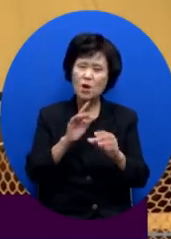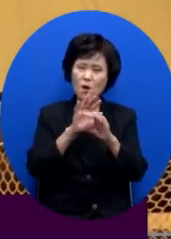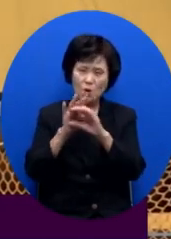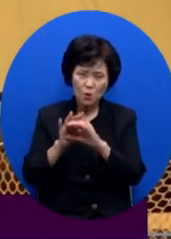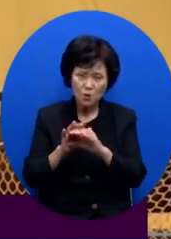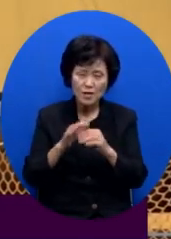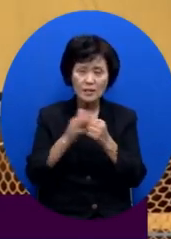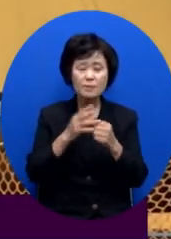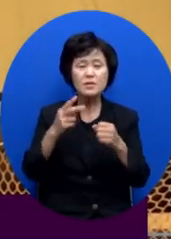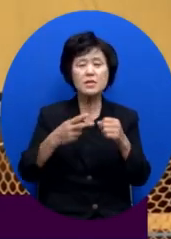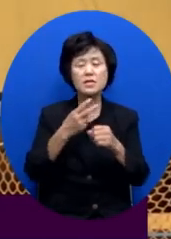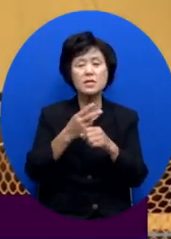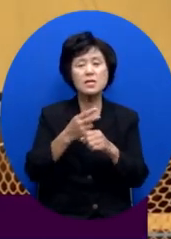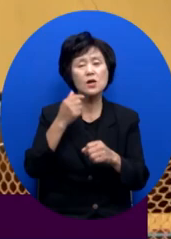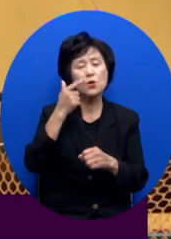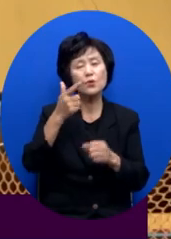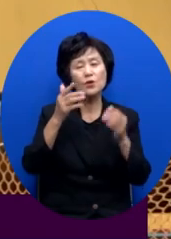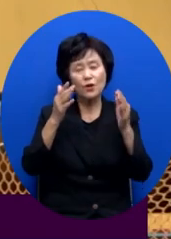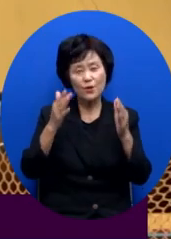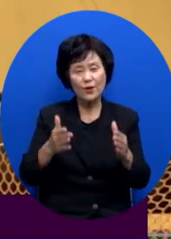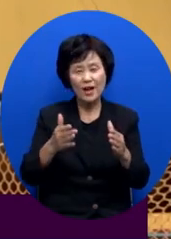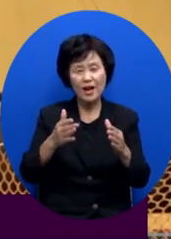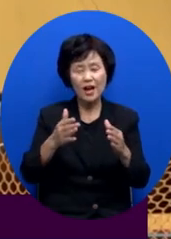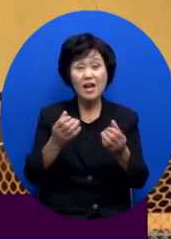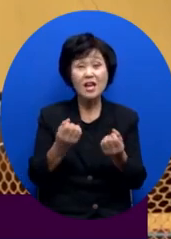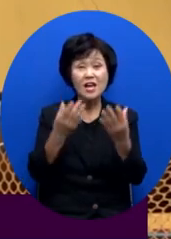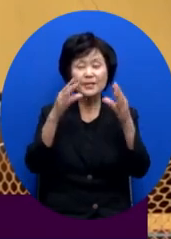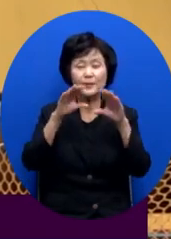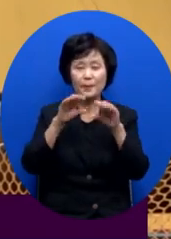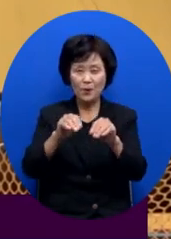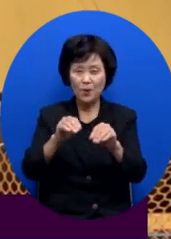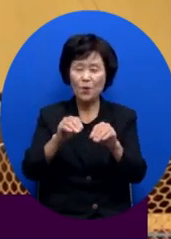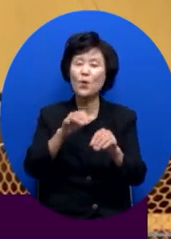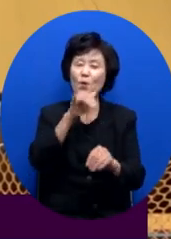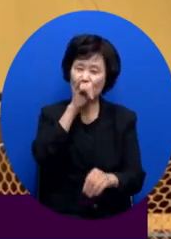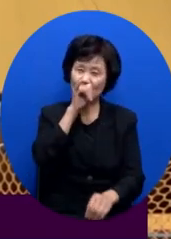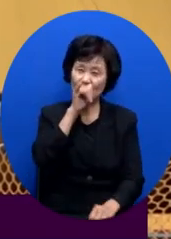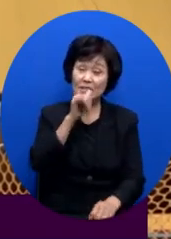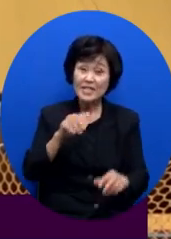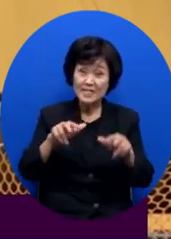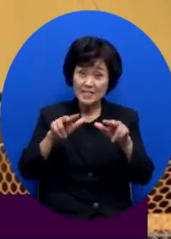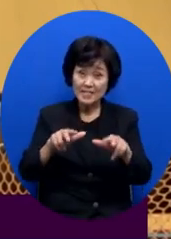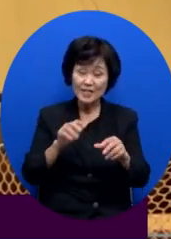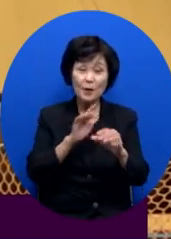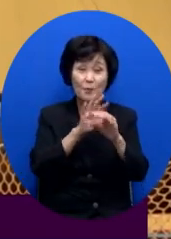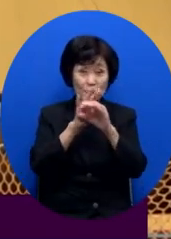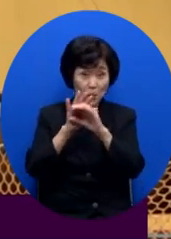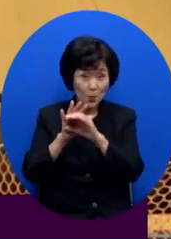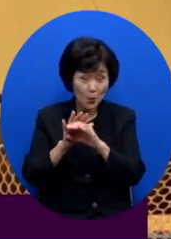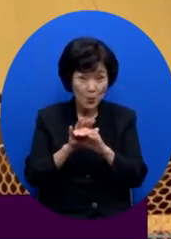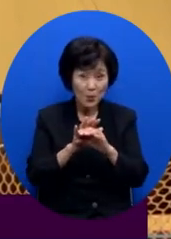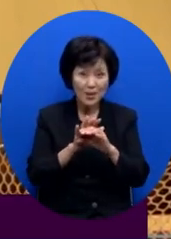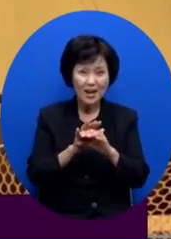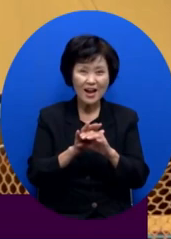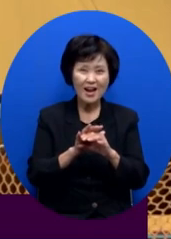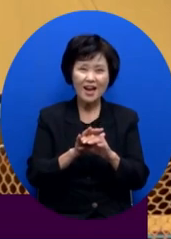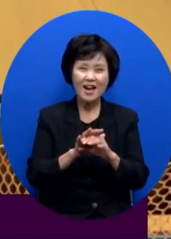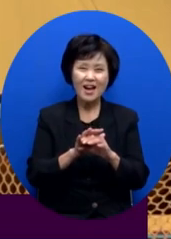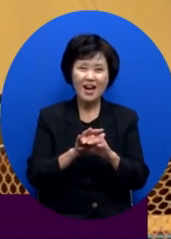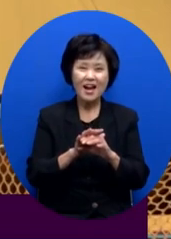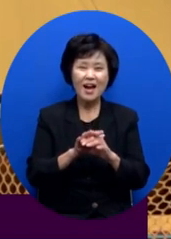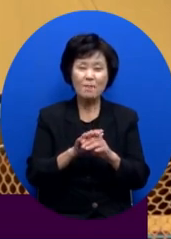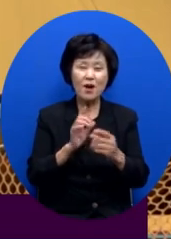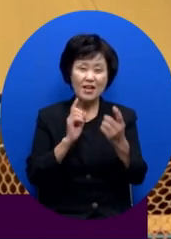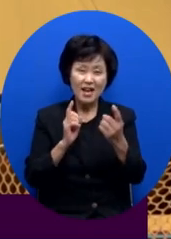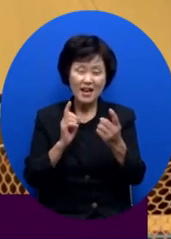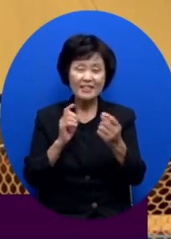2년 반 동안 모든 행사가 잠정 중단되었었습니다. 그런데 지금 코로나가 많이 우리 모든 국민들이 이겨내고